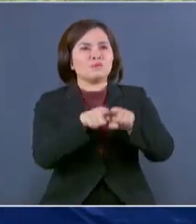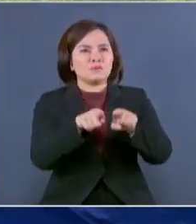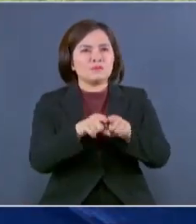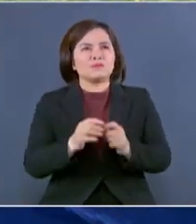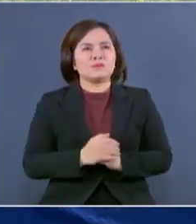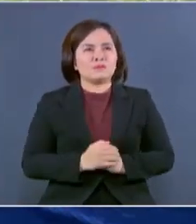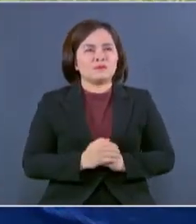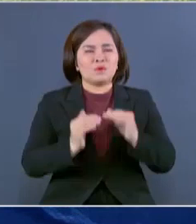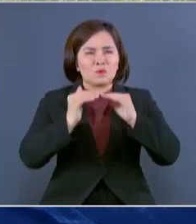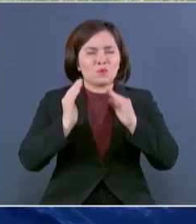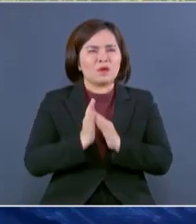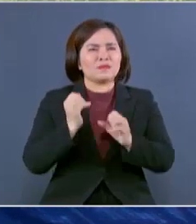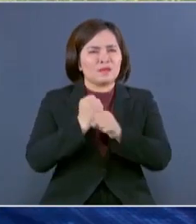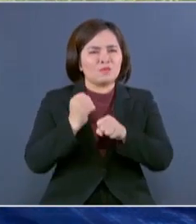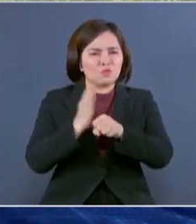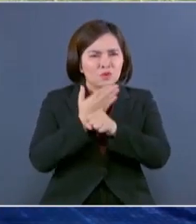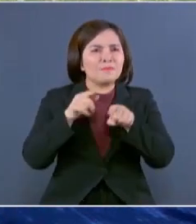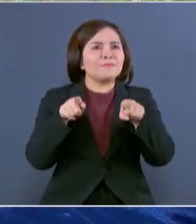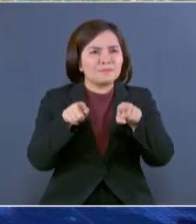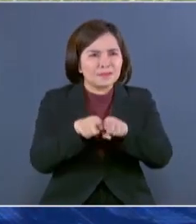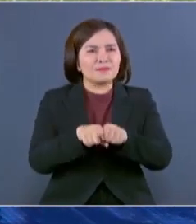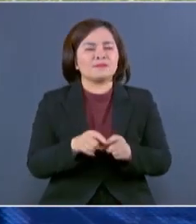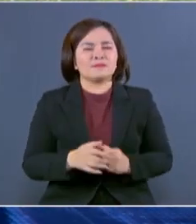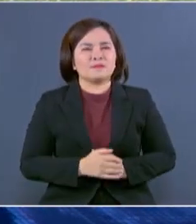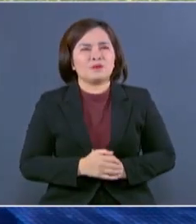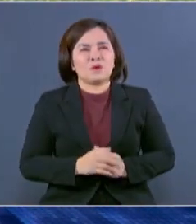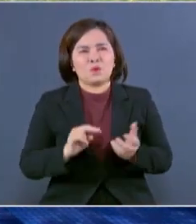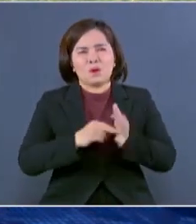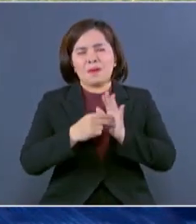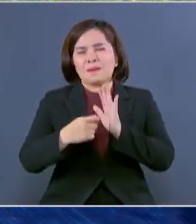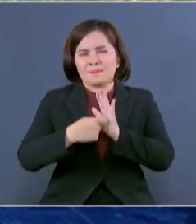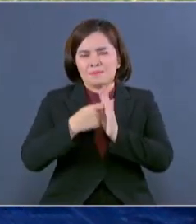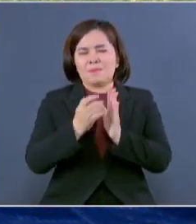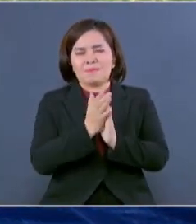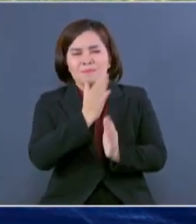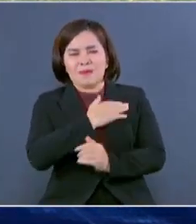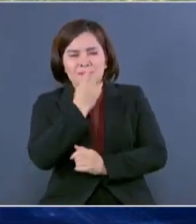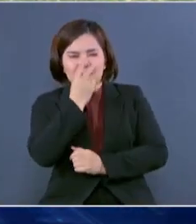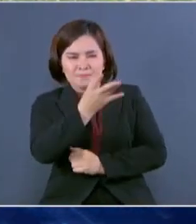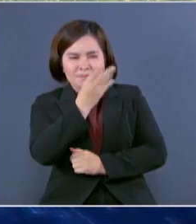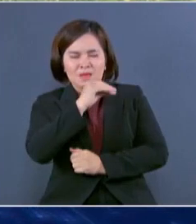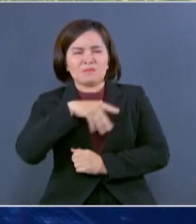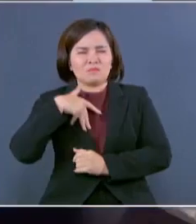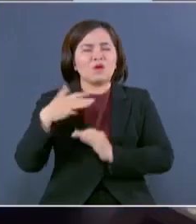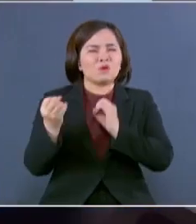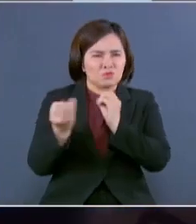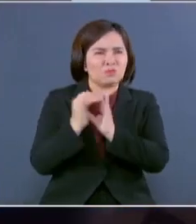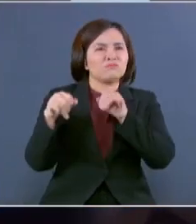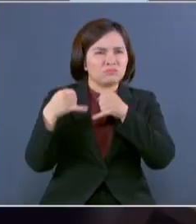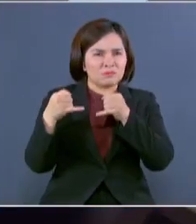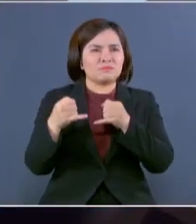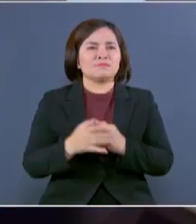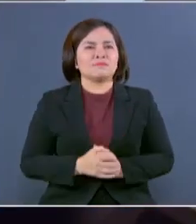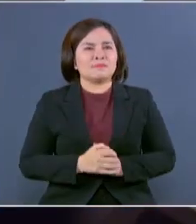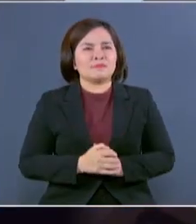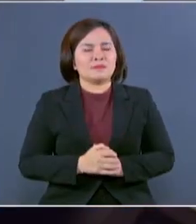วัดก็ทำธุรกิจแบบเดียวกันนี่จึงอาจเป็นสาเหตุที่ทำให้พระที่วัดเนี่ยไม่พอใจครับ วัด